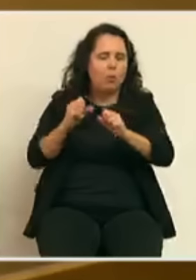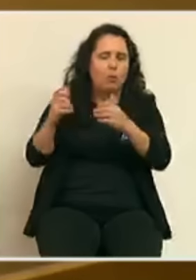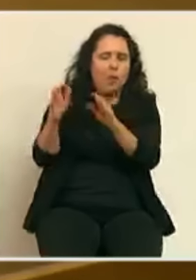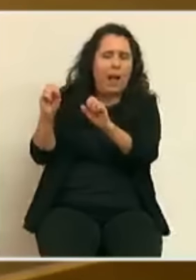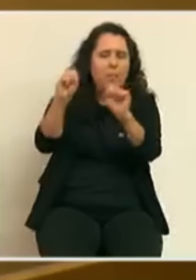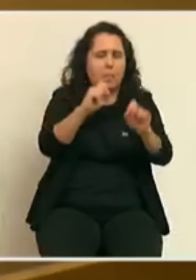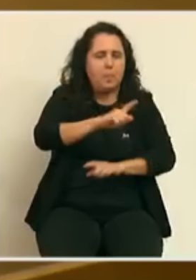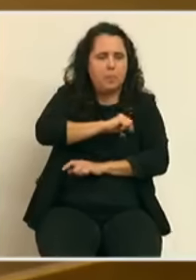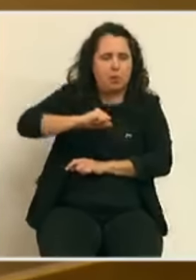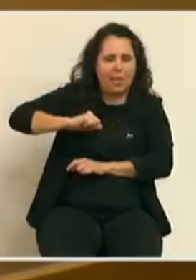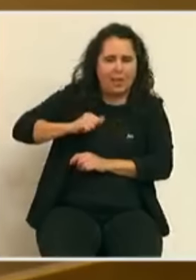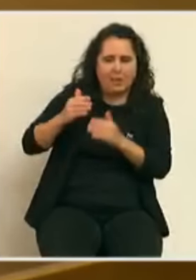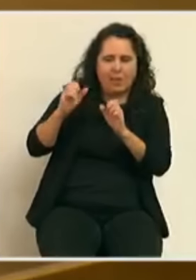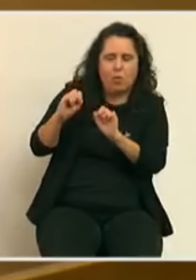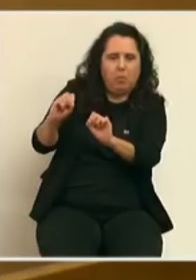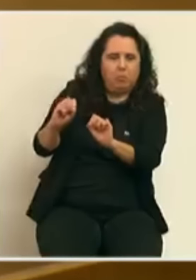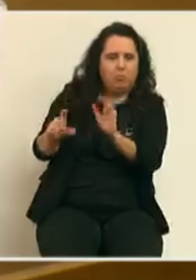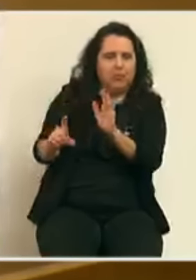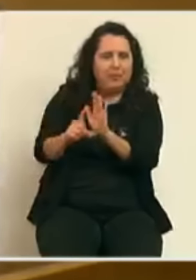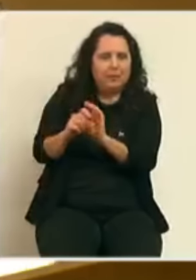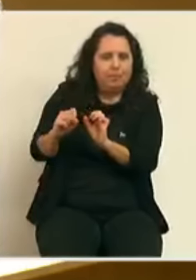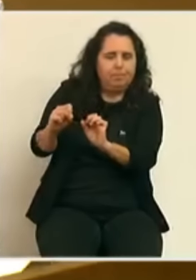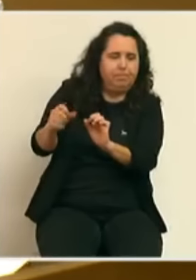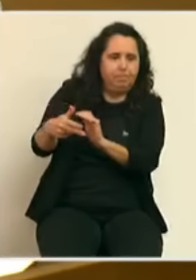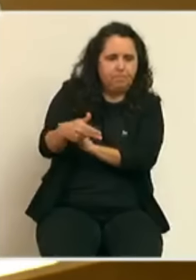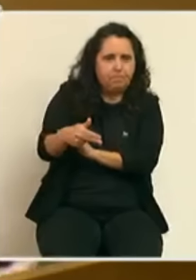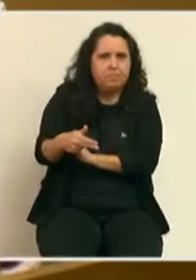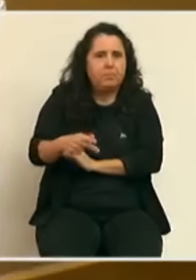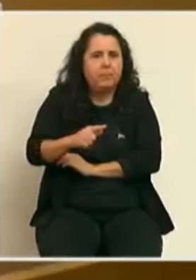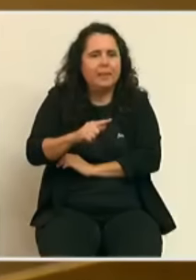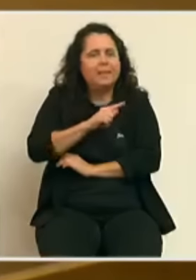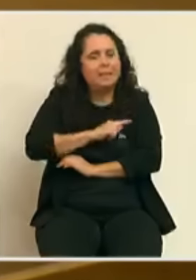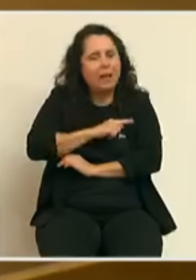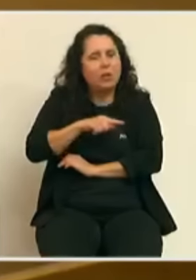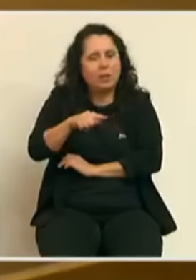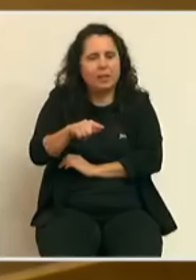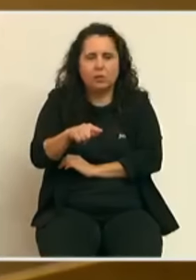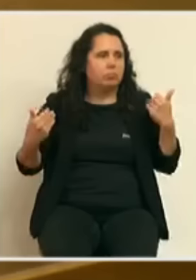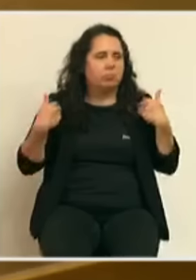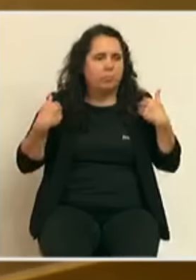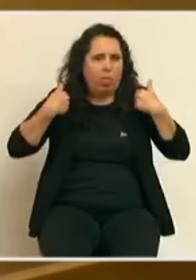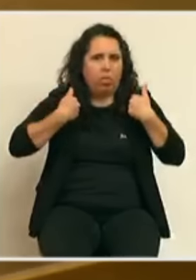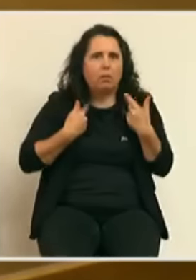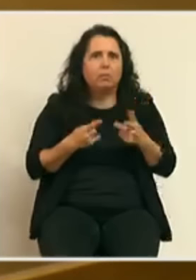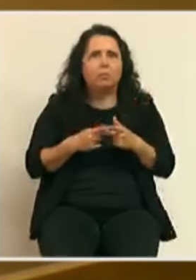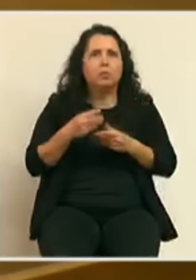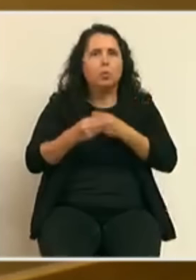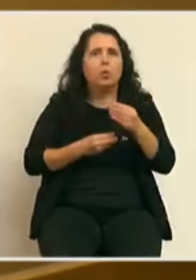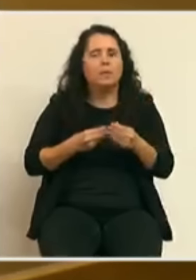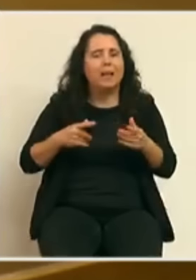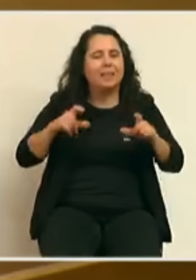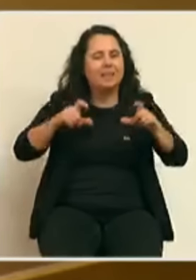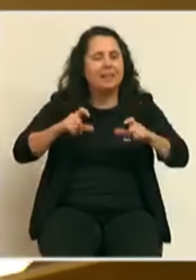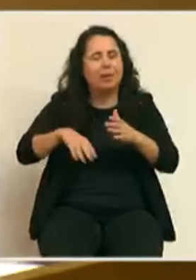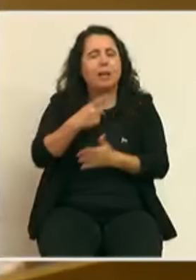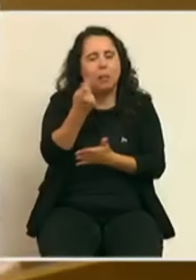seu tallafocs legal. I això ens sembla profundament miserable. No descansarem fins que